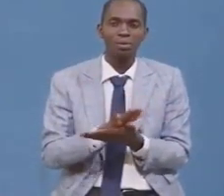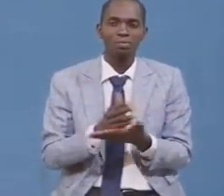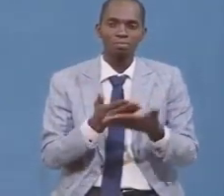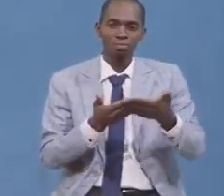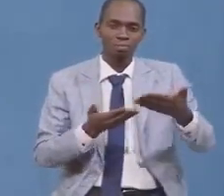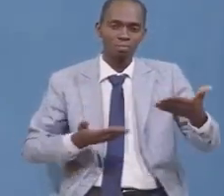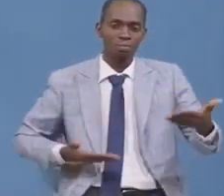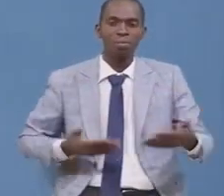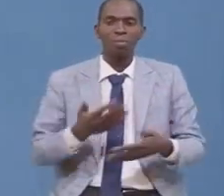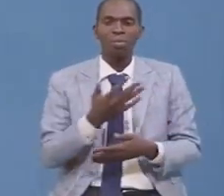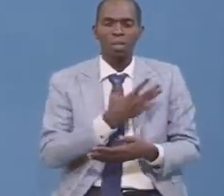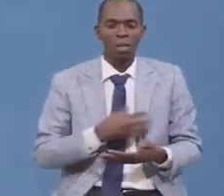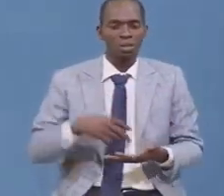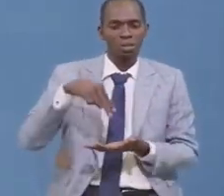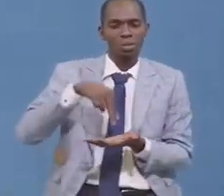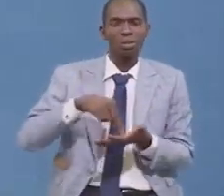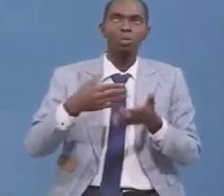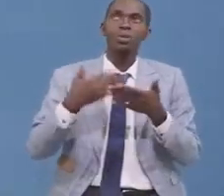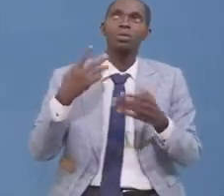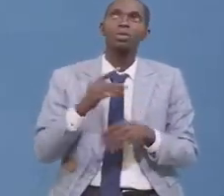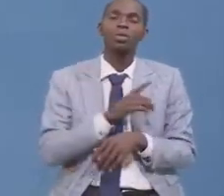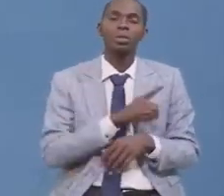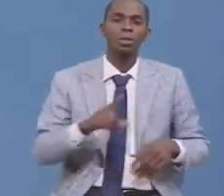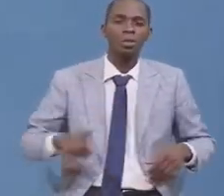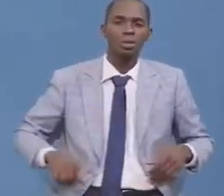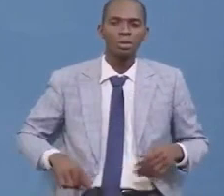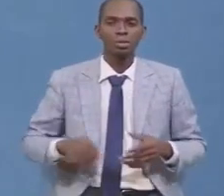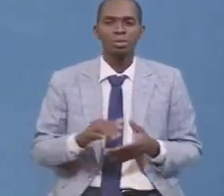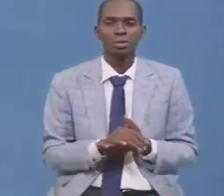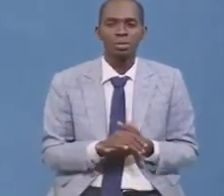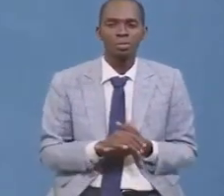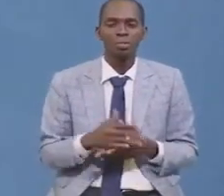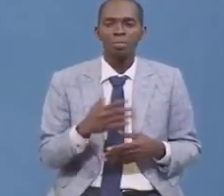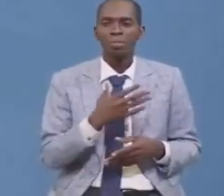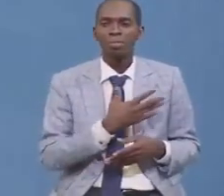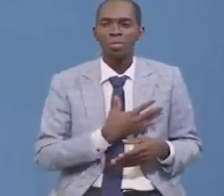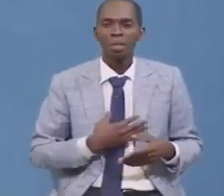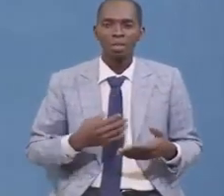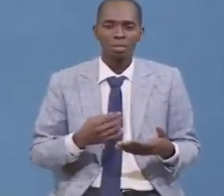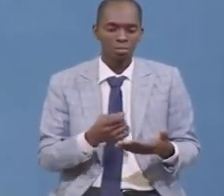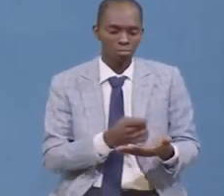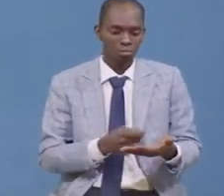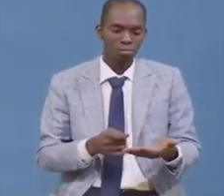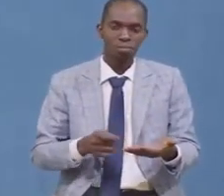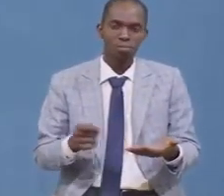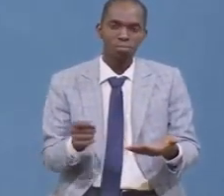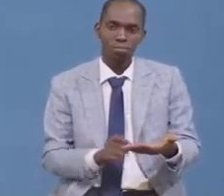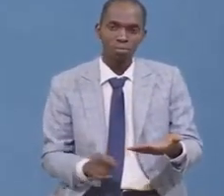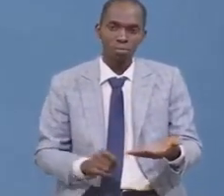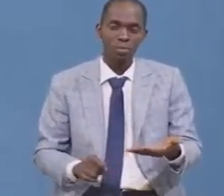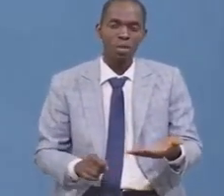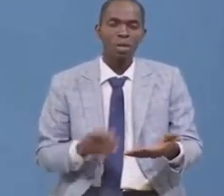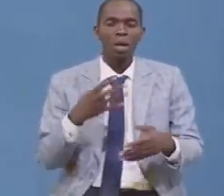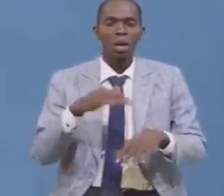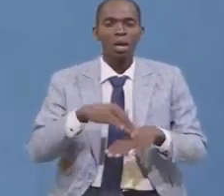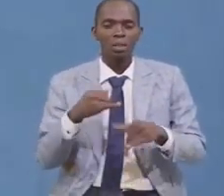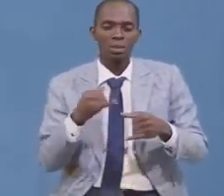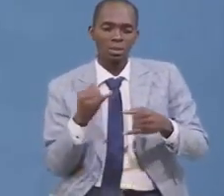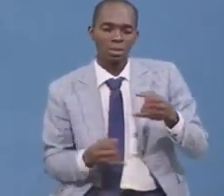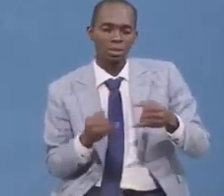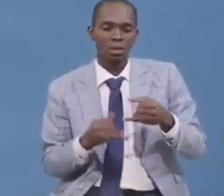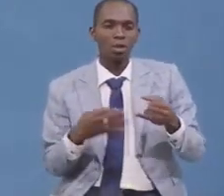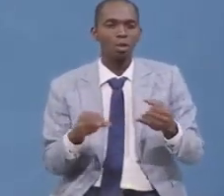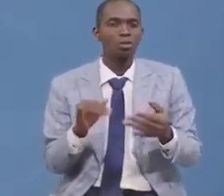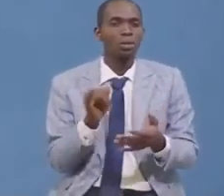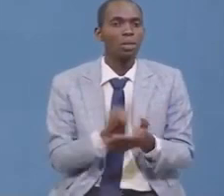And he stood before the Lord. దాన్ని ప్రభు కోసం సంసిద్ధం చేశారు. And he signed the bottom of that paper. ఆ పేపర్ యొక్క